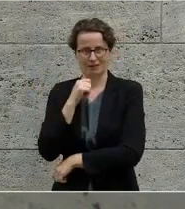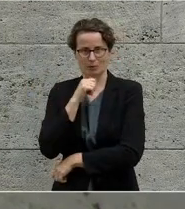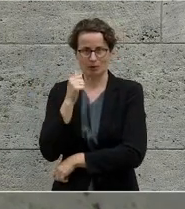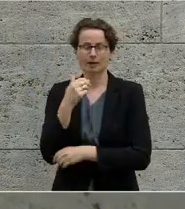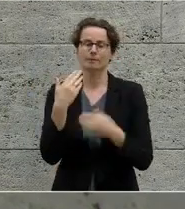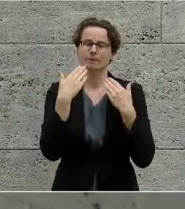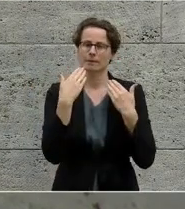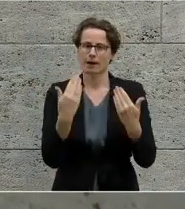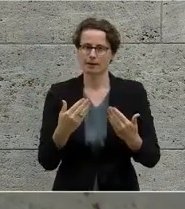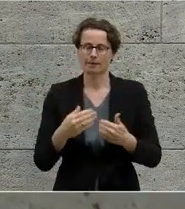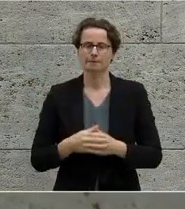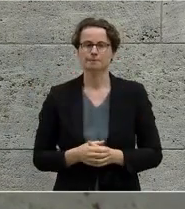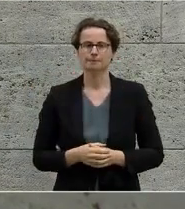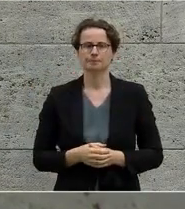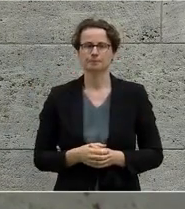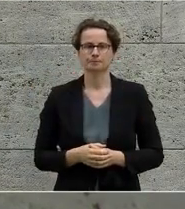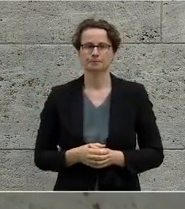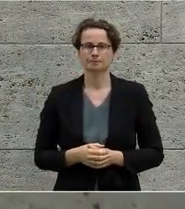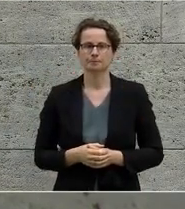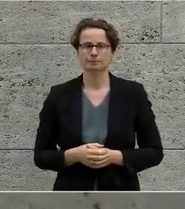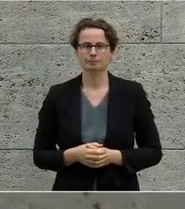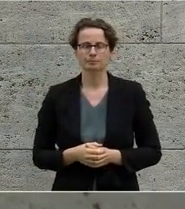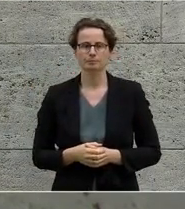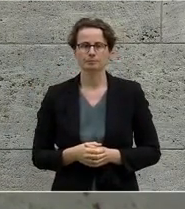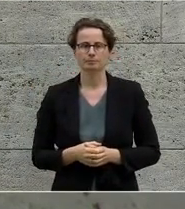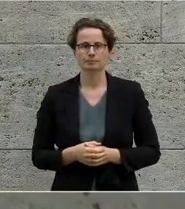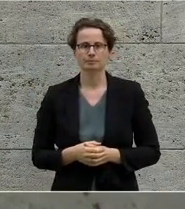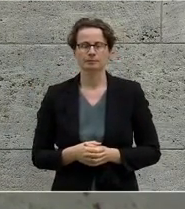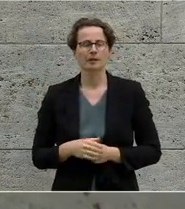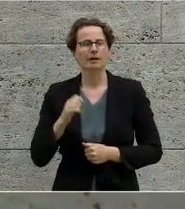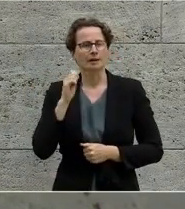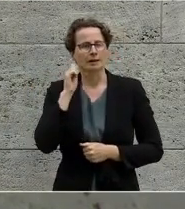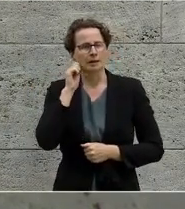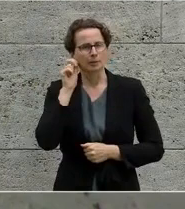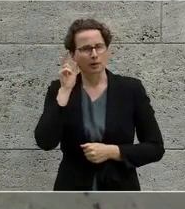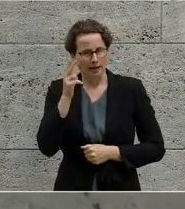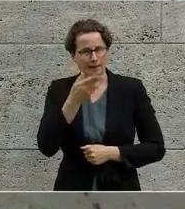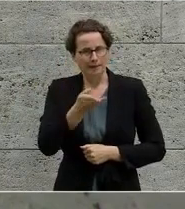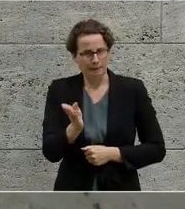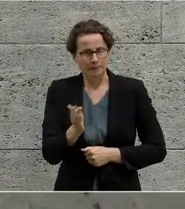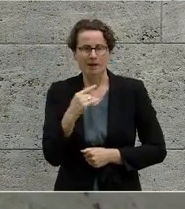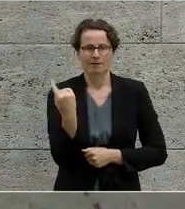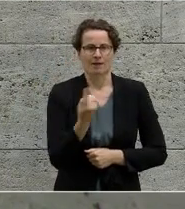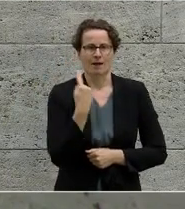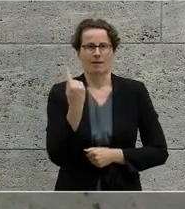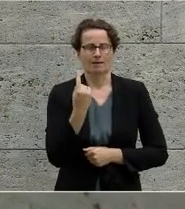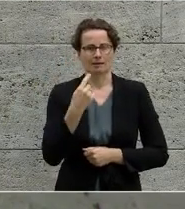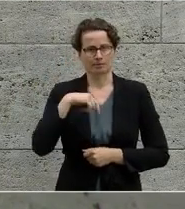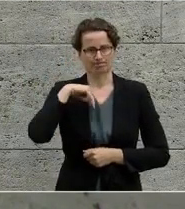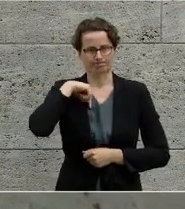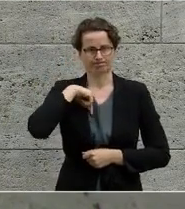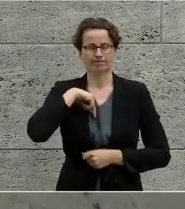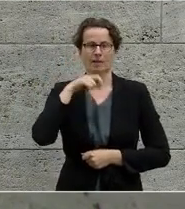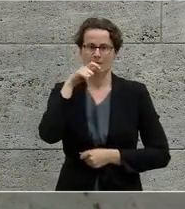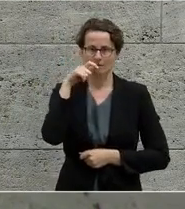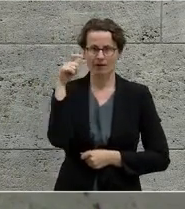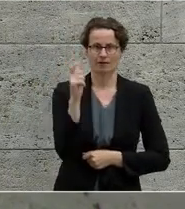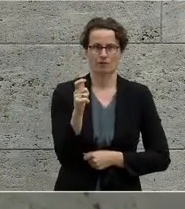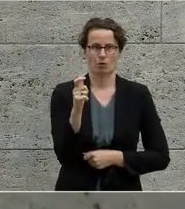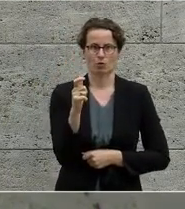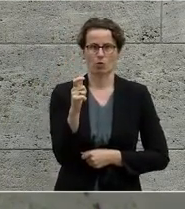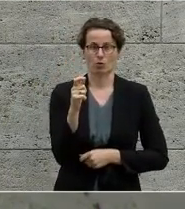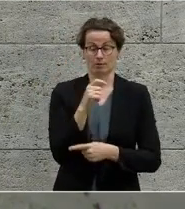ganz herzlich. Aber meine Damen und Herren, wir tragen alle dafür Verantwortung,